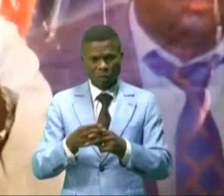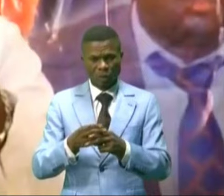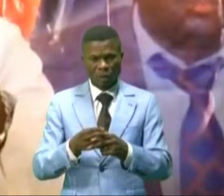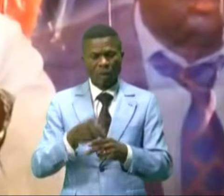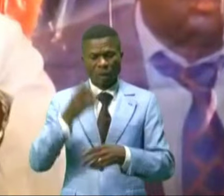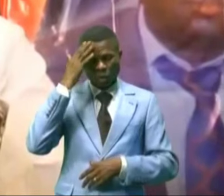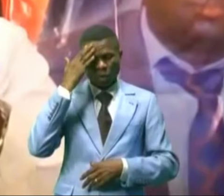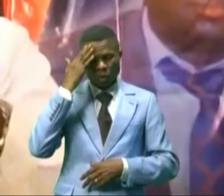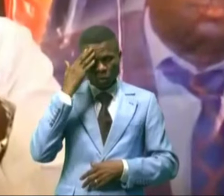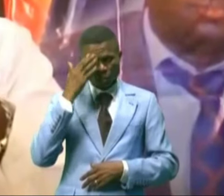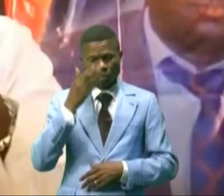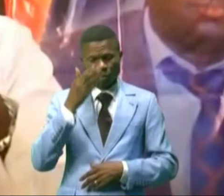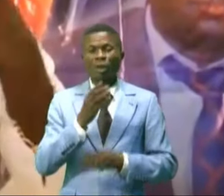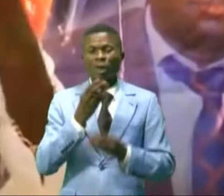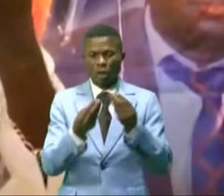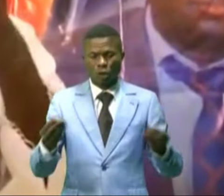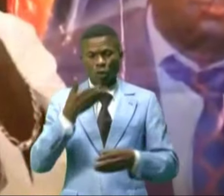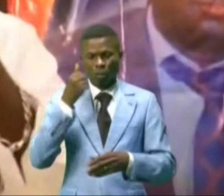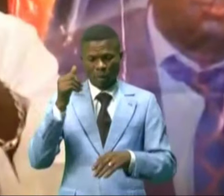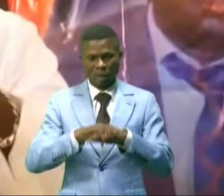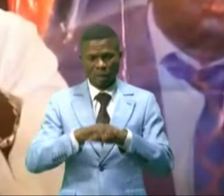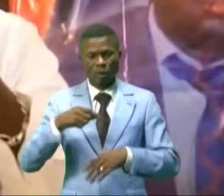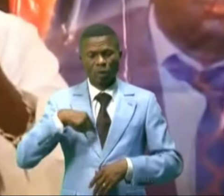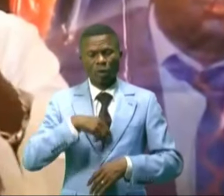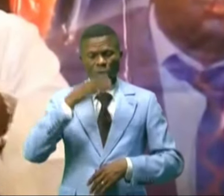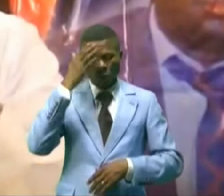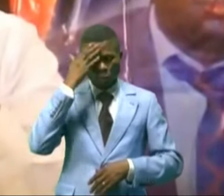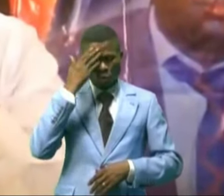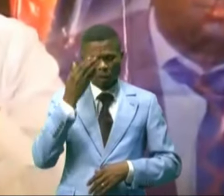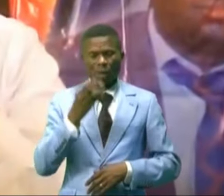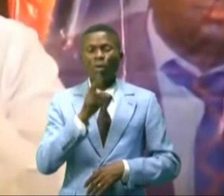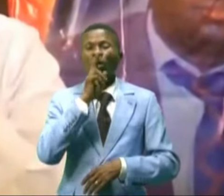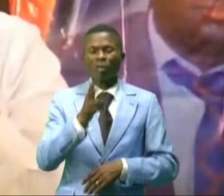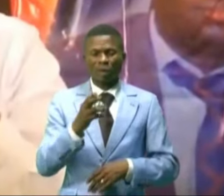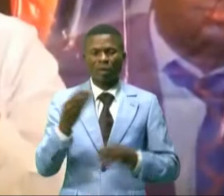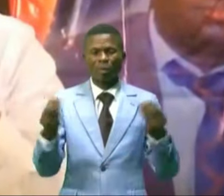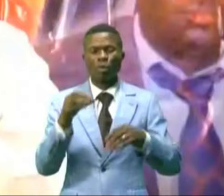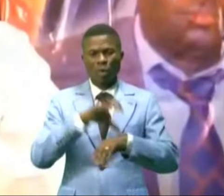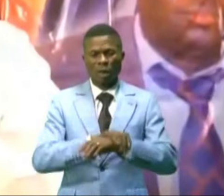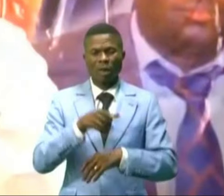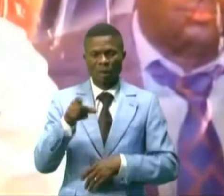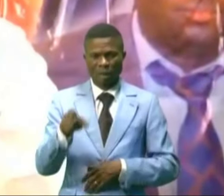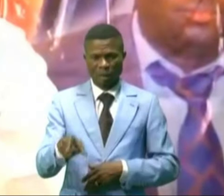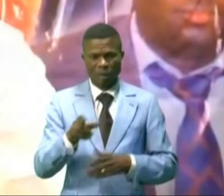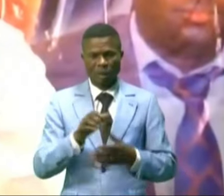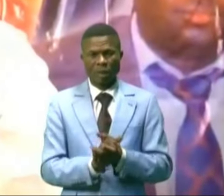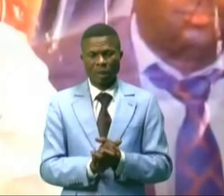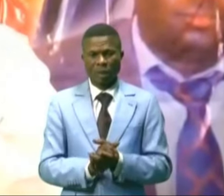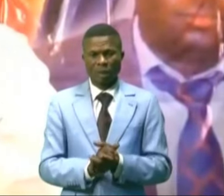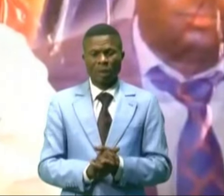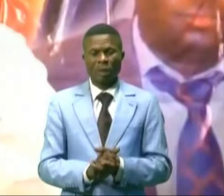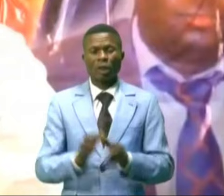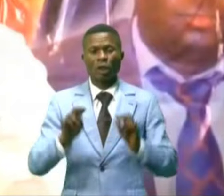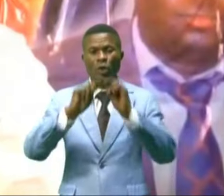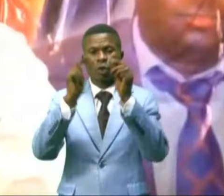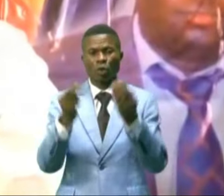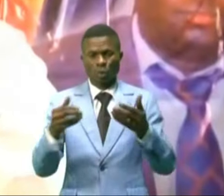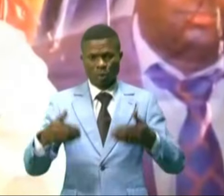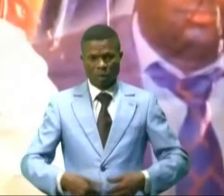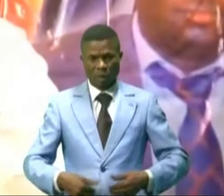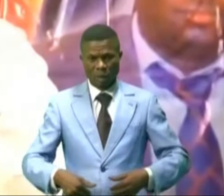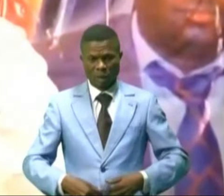aura des issues, nous saurons les réalités par rapport à cette interpellation. La Ligue des jeunes de la